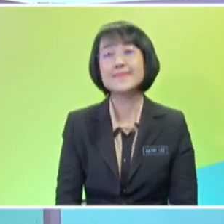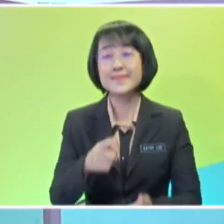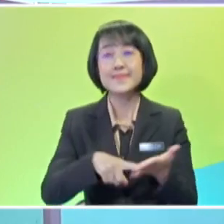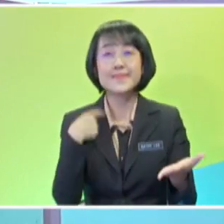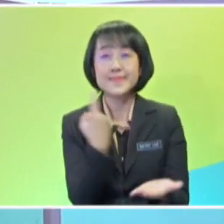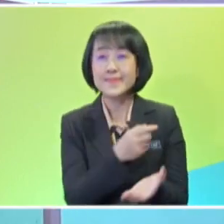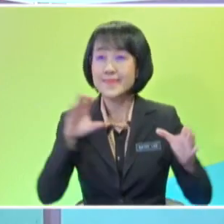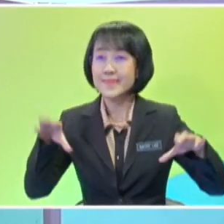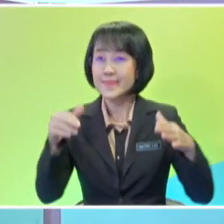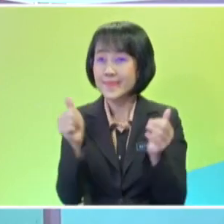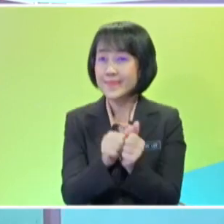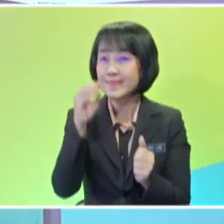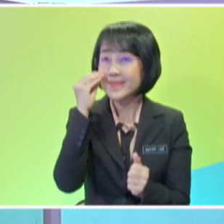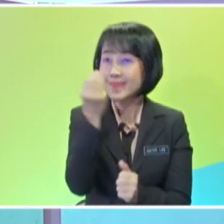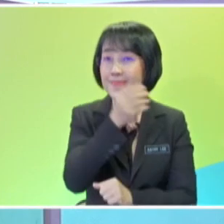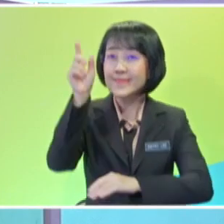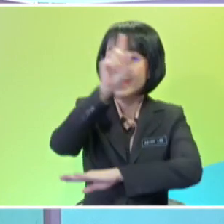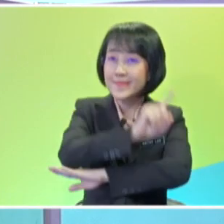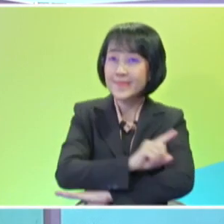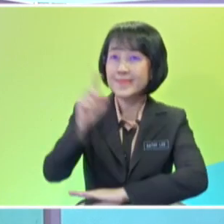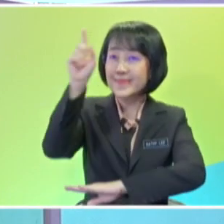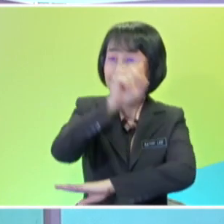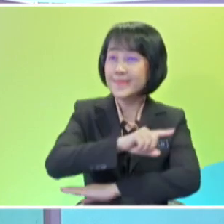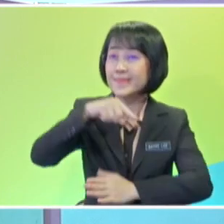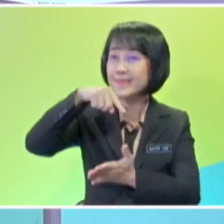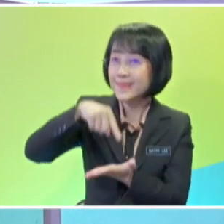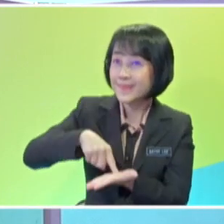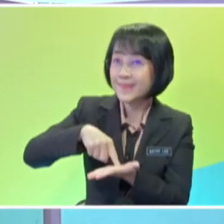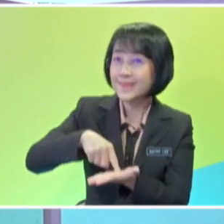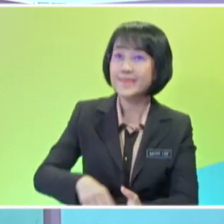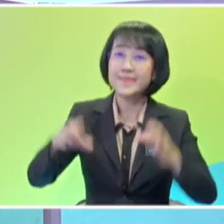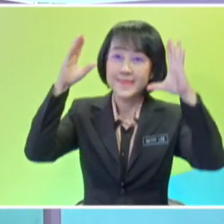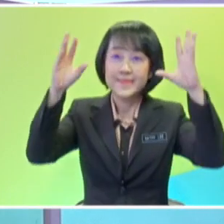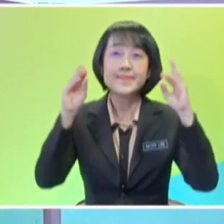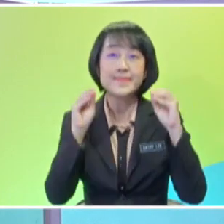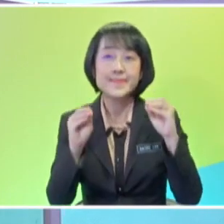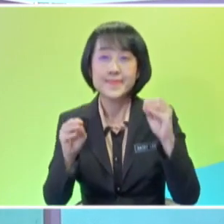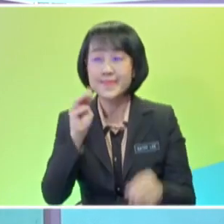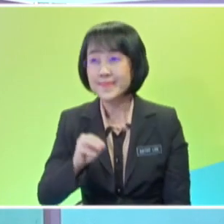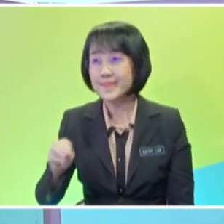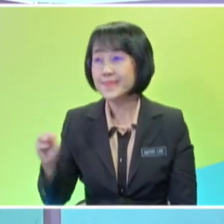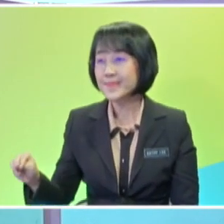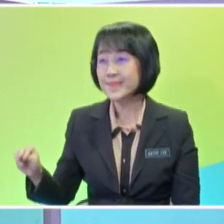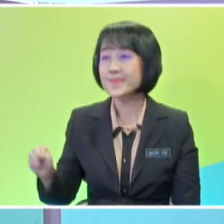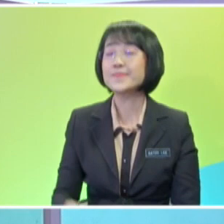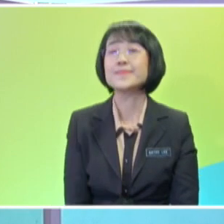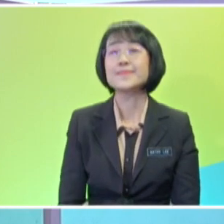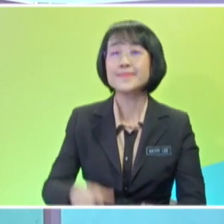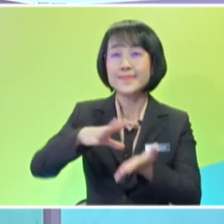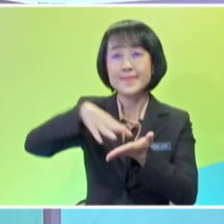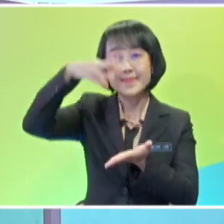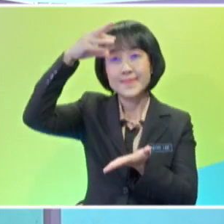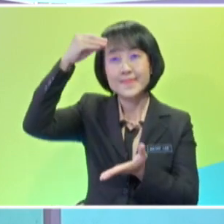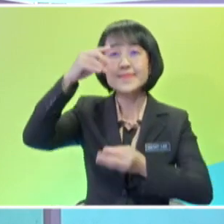hari-hari ini Oke sebabnya Cik guna aja murid-murid Cikgu dan Kris kita nak belajar